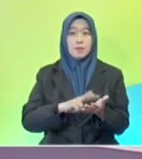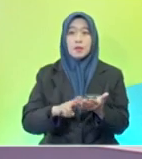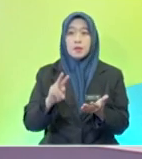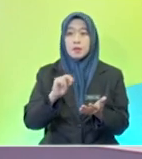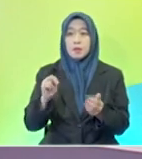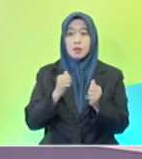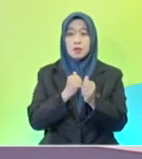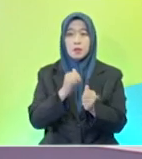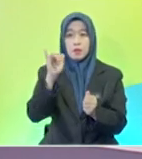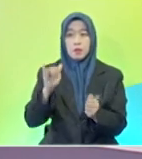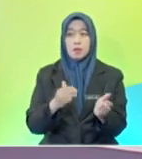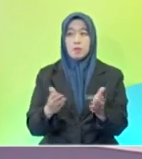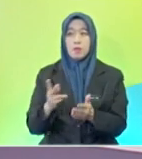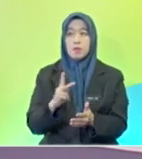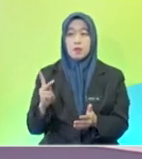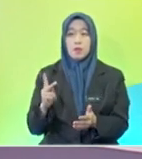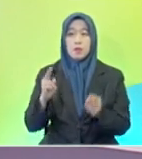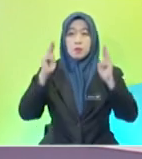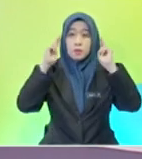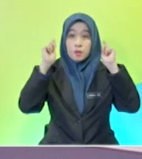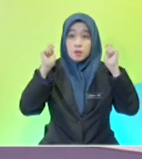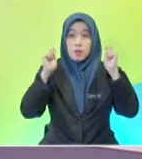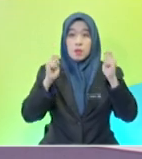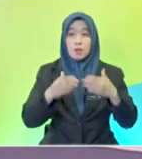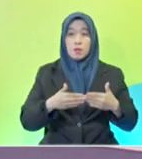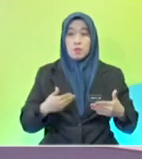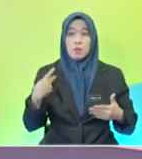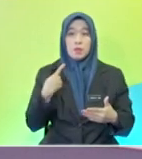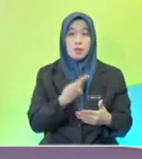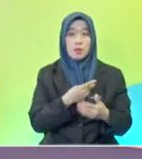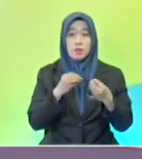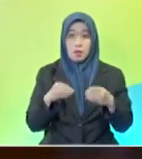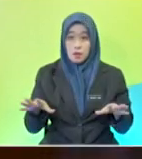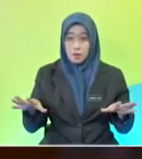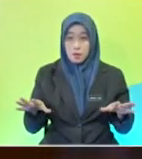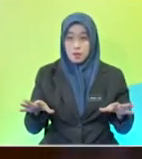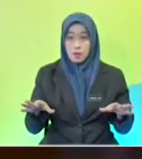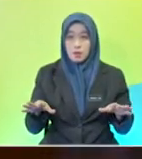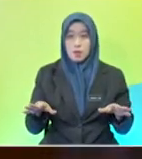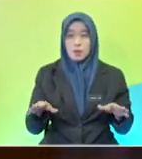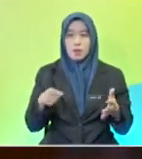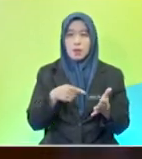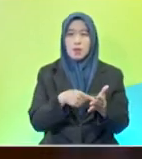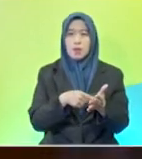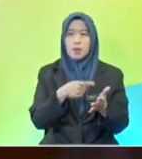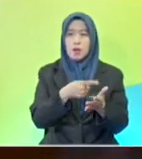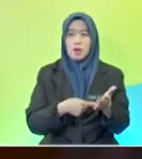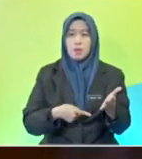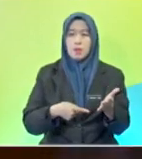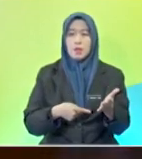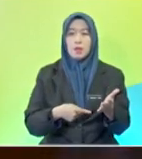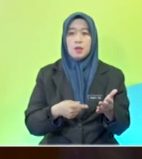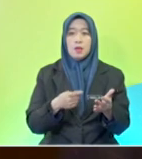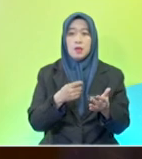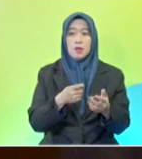wakaf yang diberikan. Jadi Ustazah, sebelum kita akhiri ini apa Ustazah? Ini merupakan ialah kad kreatif tanda wakaf